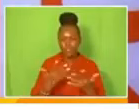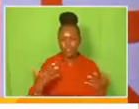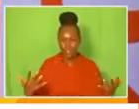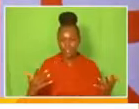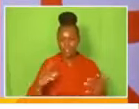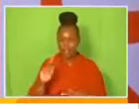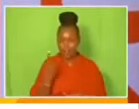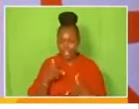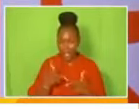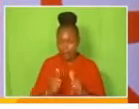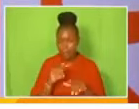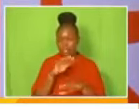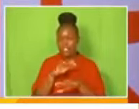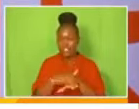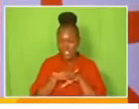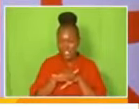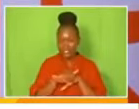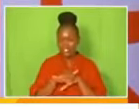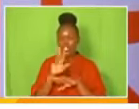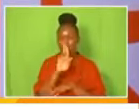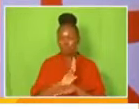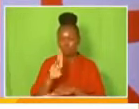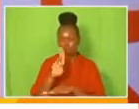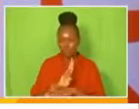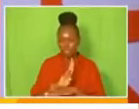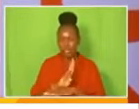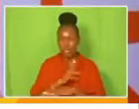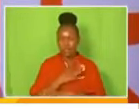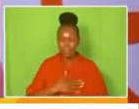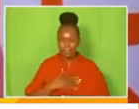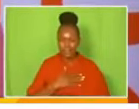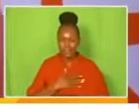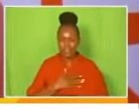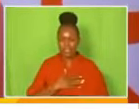kimombo. Halafu baadaye nitarudia lugha yetu.